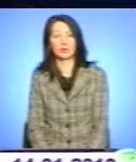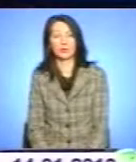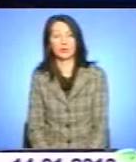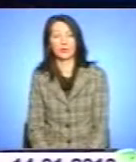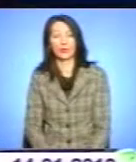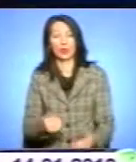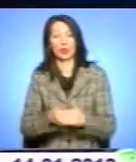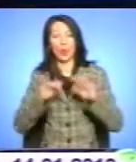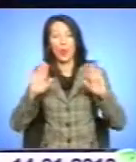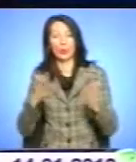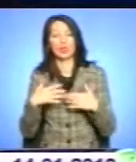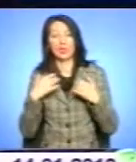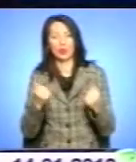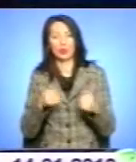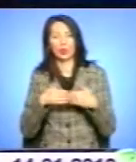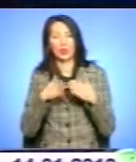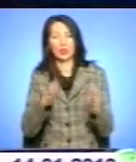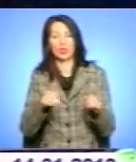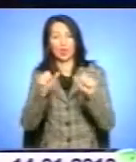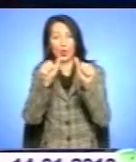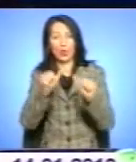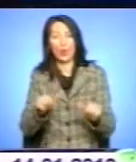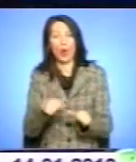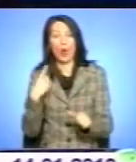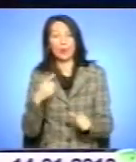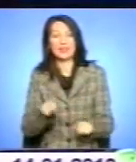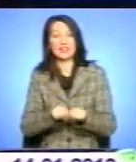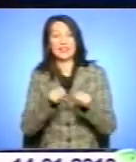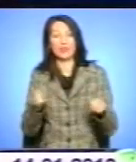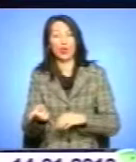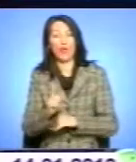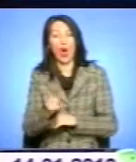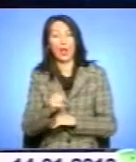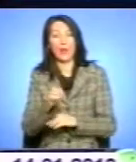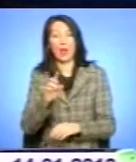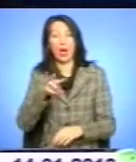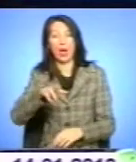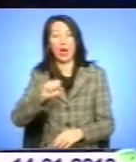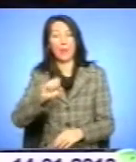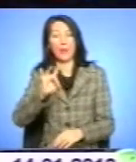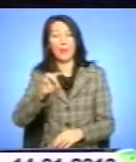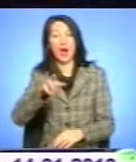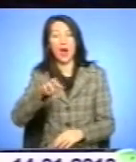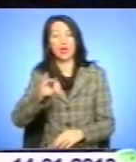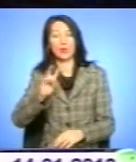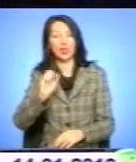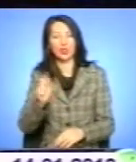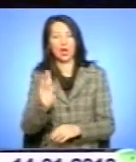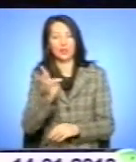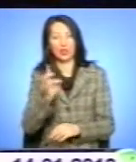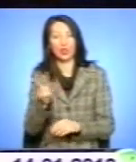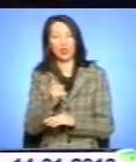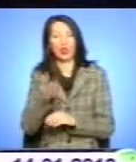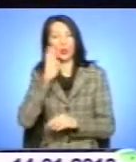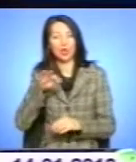І до подій спорту. Відкритий кубок області з вилову риби мормишкою відбувся у неділю на Тернопільському ставі. Змагалися